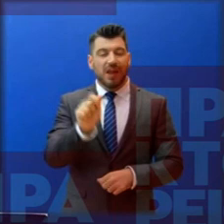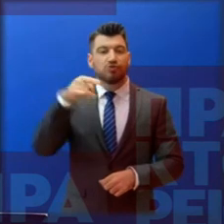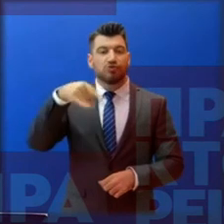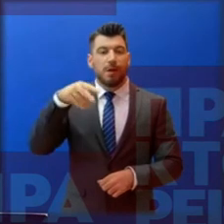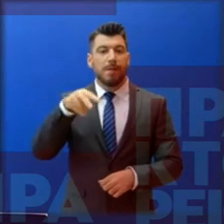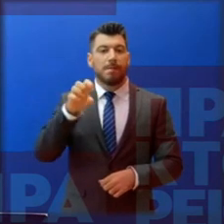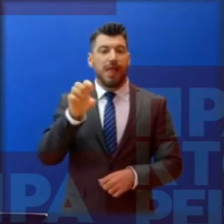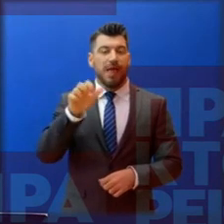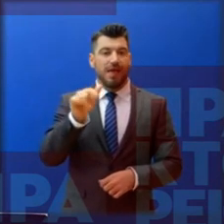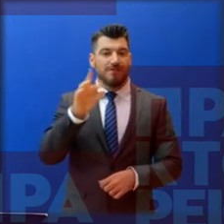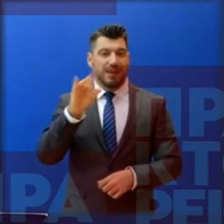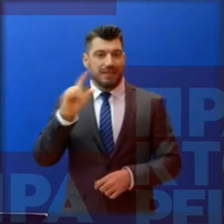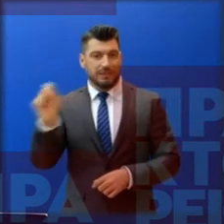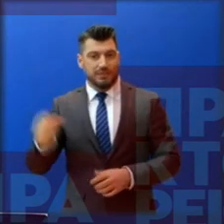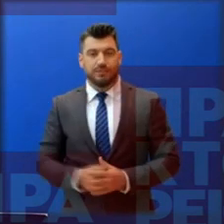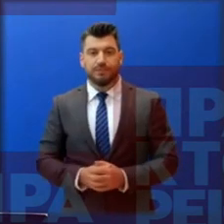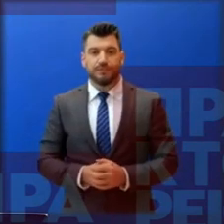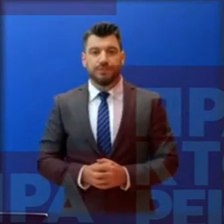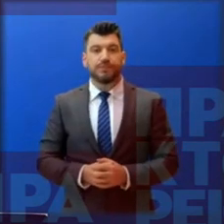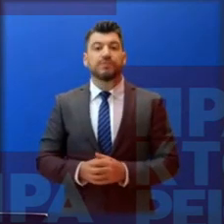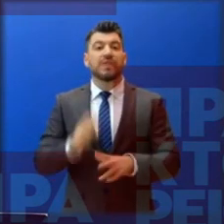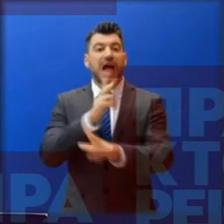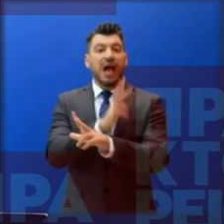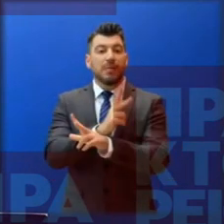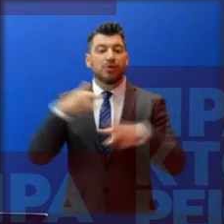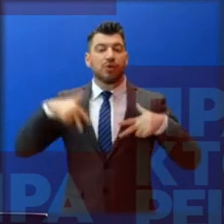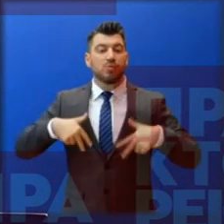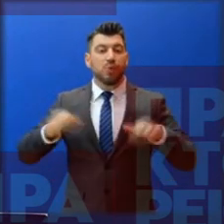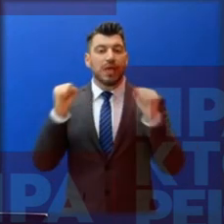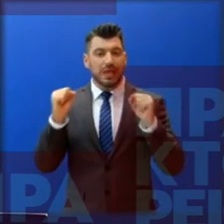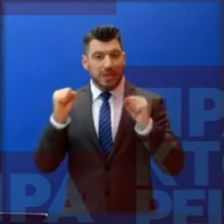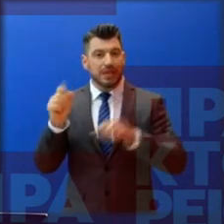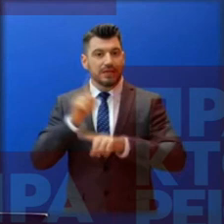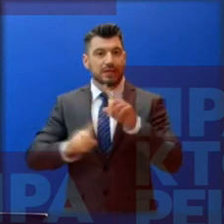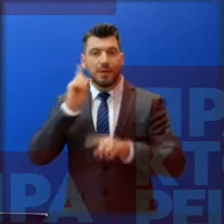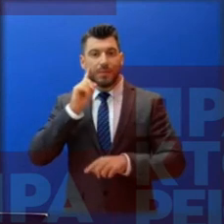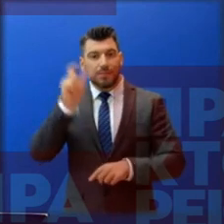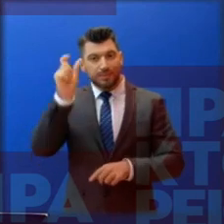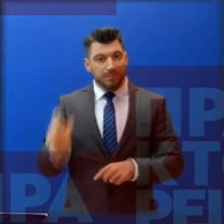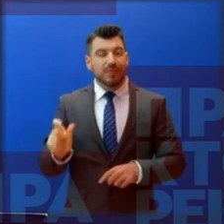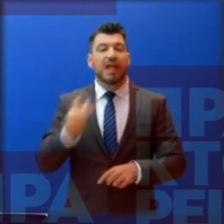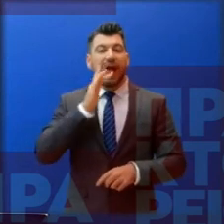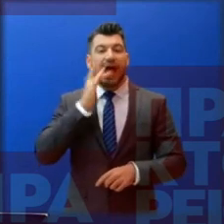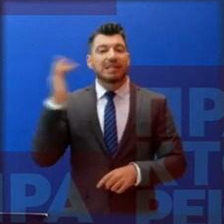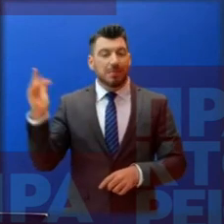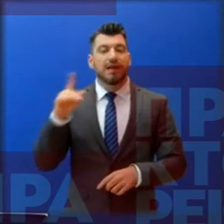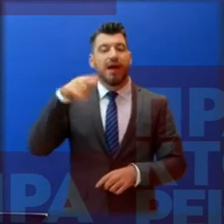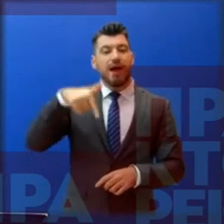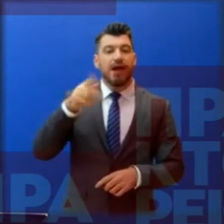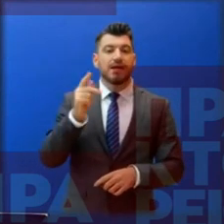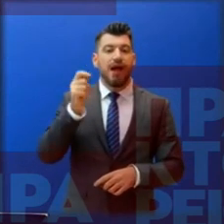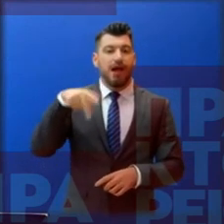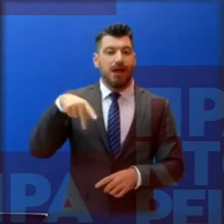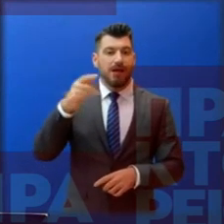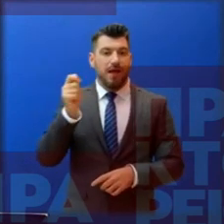Πλεύρης. Τη θέση της Αναπληρωτού Υπουργού Υγείας αναλαμβάνει η κυρία Σιμίνα Γκάγκα. Τη θέση